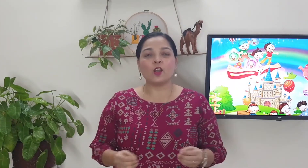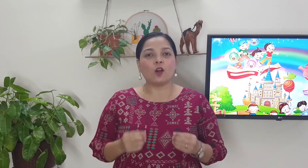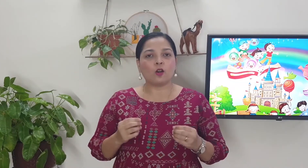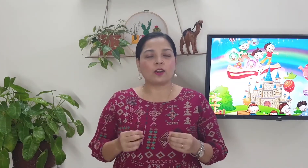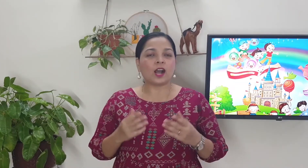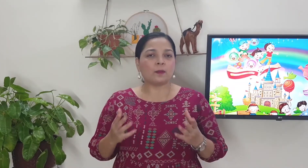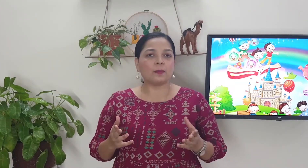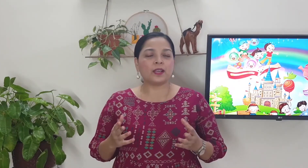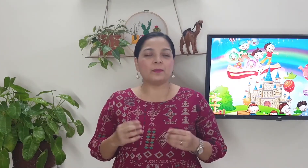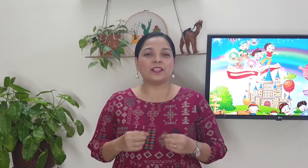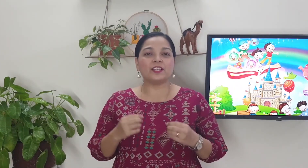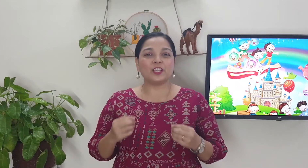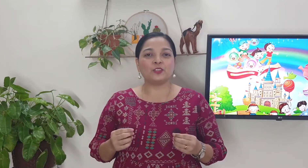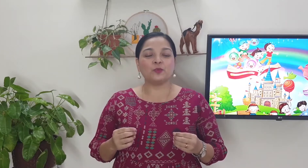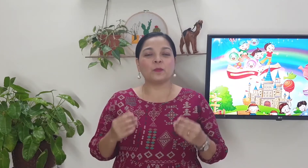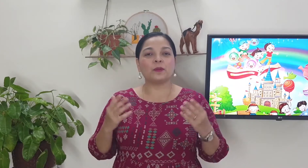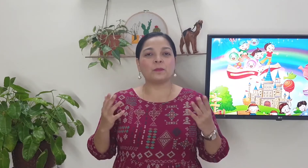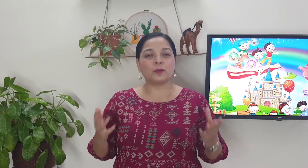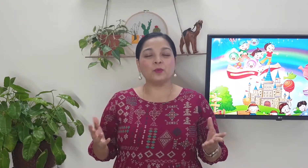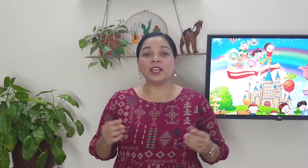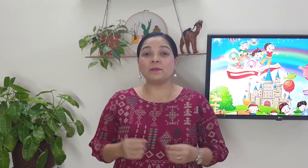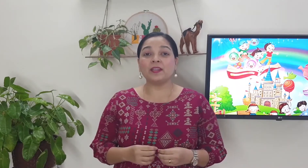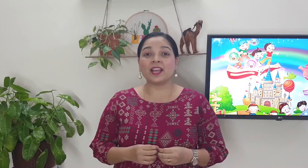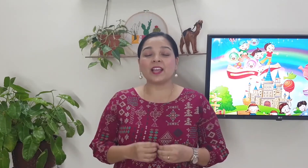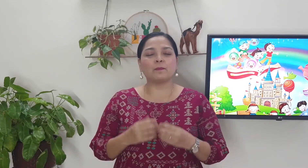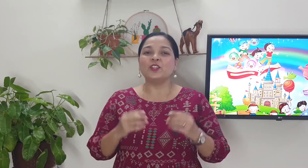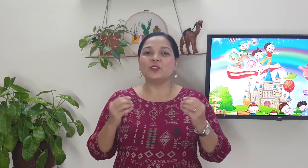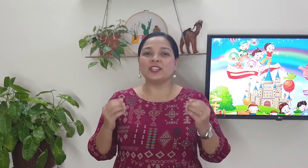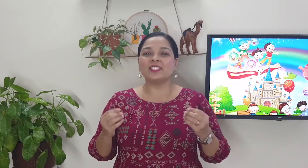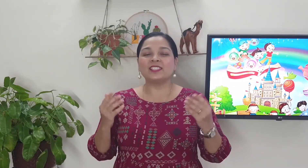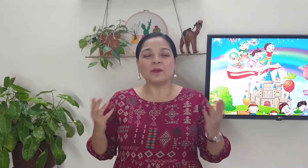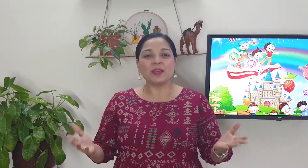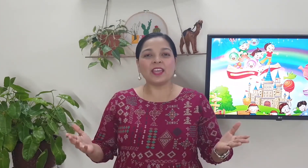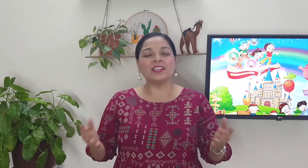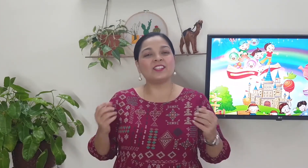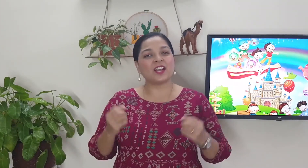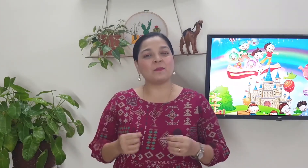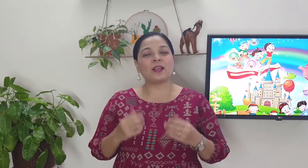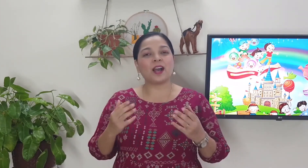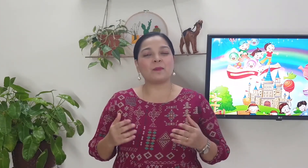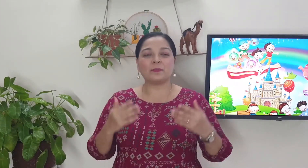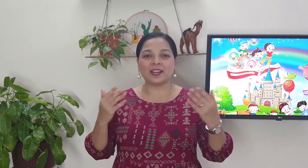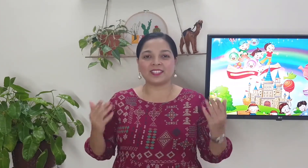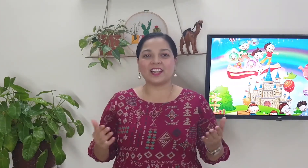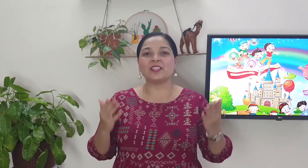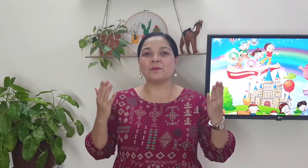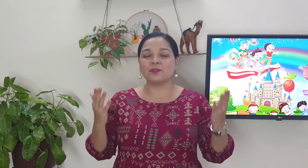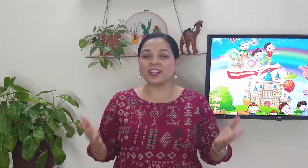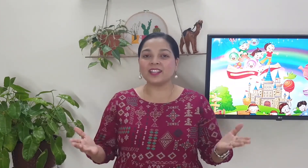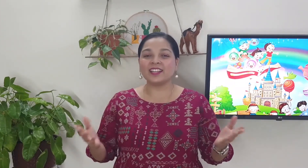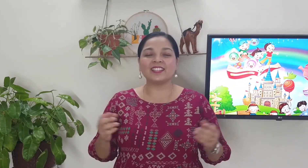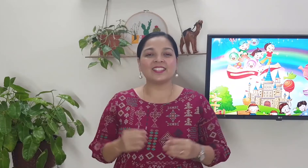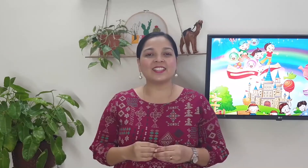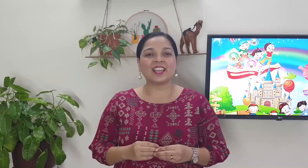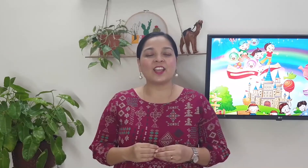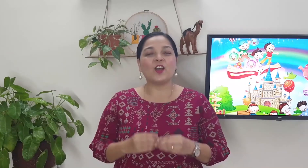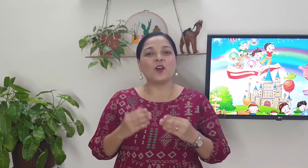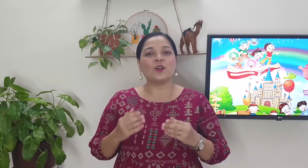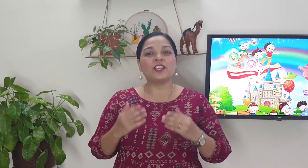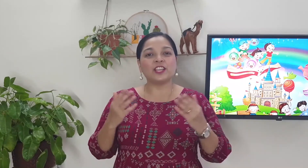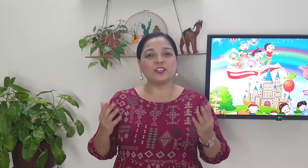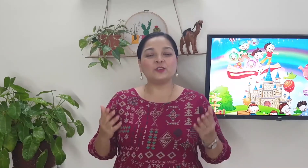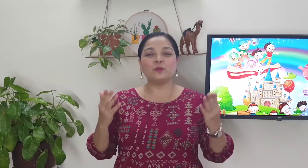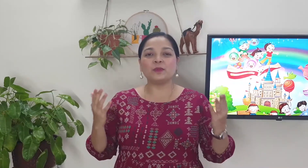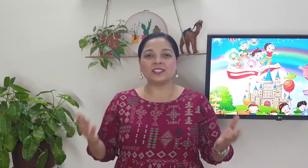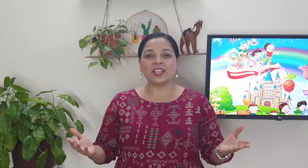असाल आणि जर तुम्ही प्रभू येशूला आपला प्रभू म्हणून स्वीकारलं नसेल, तर ही वेळ आहे की तुम्ही प्रभू येशूला आपला मित्र,